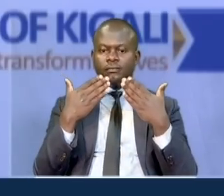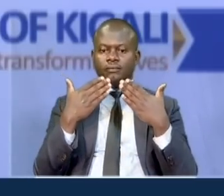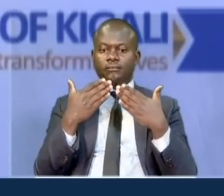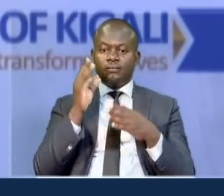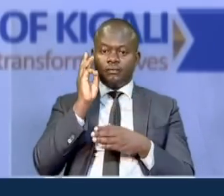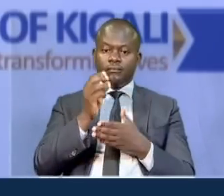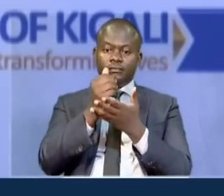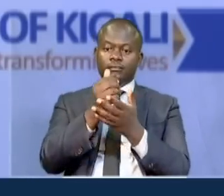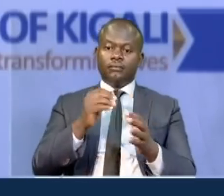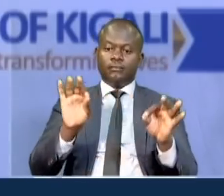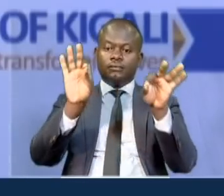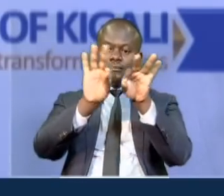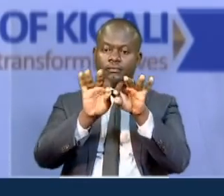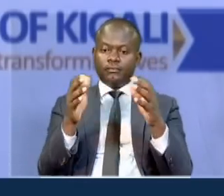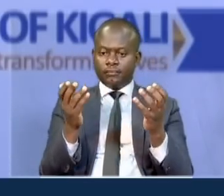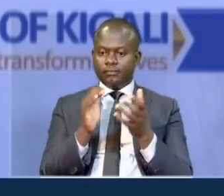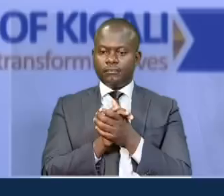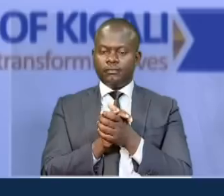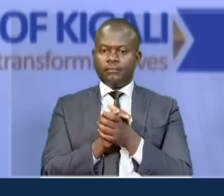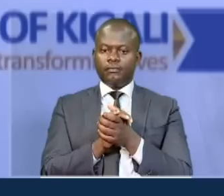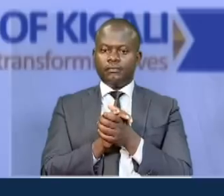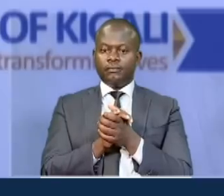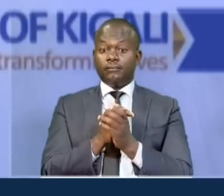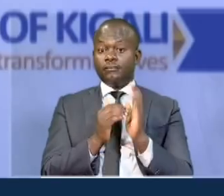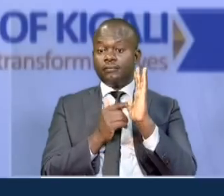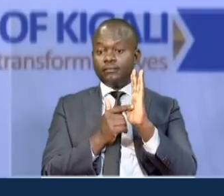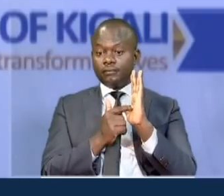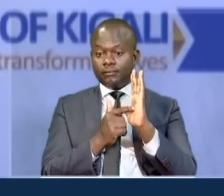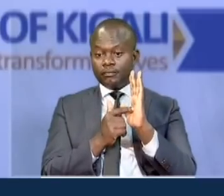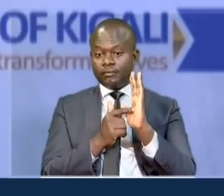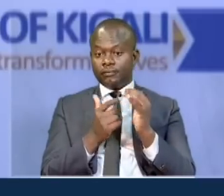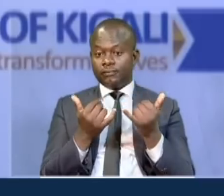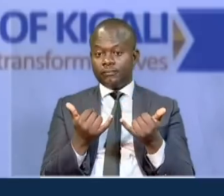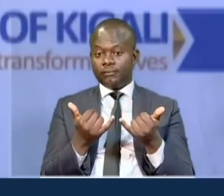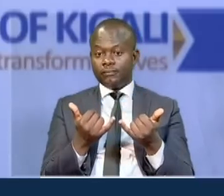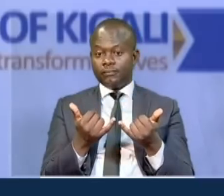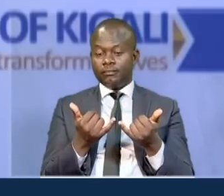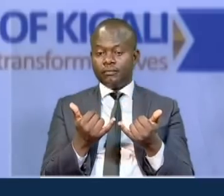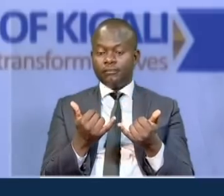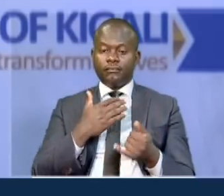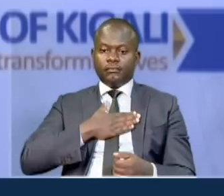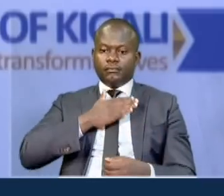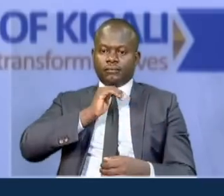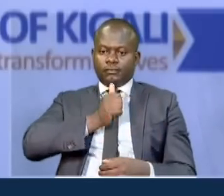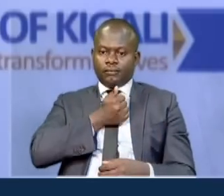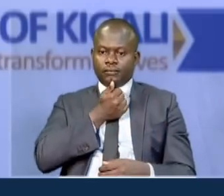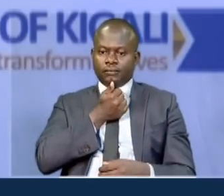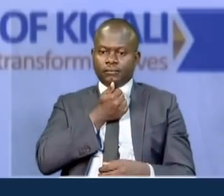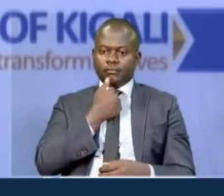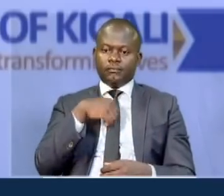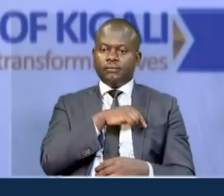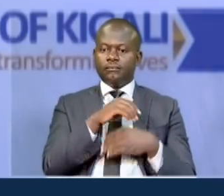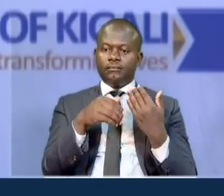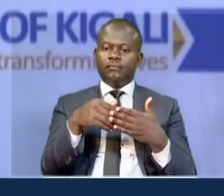mbona kizatugirira akamaro nuko bigaragara ko noneho jyewe ku giti cyanjye